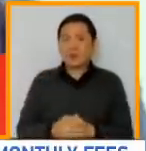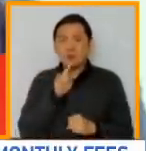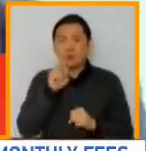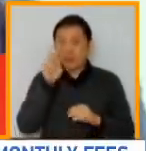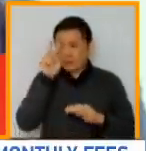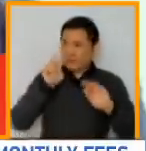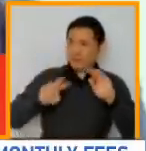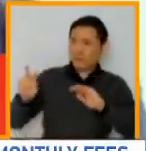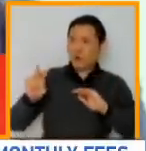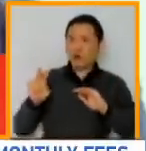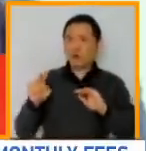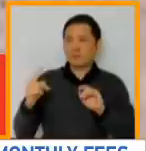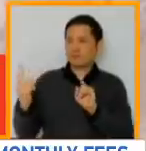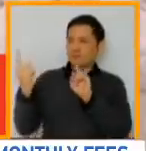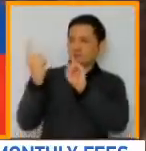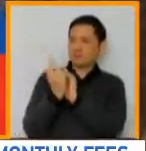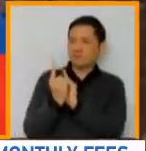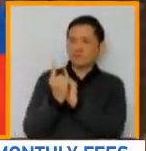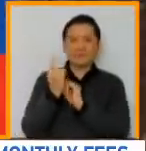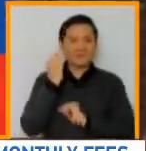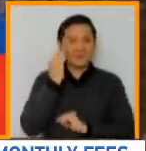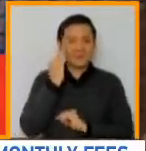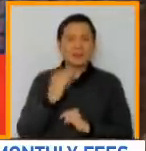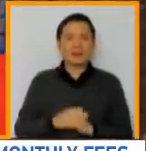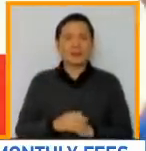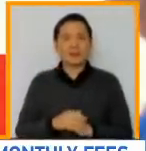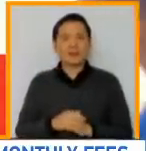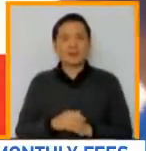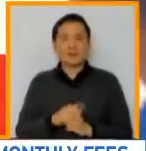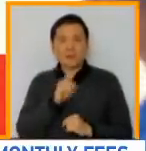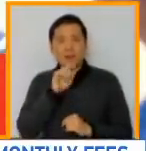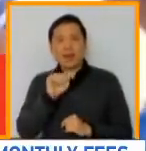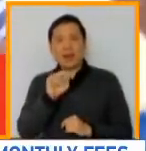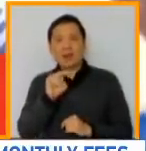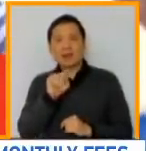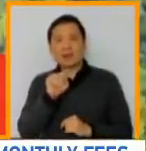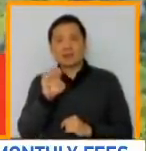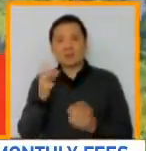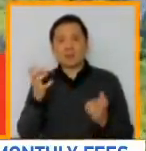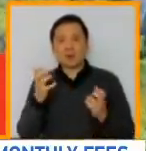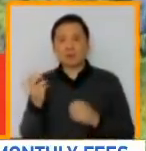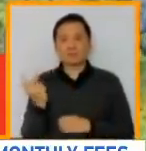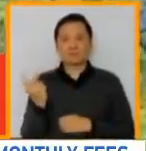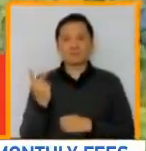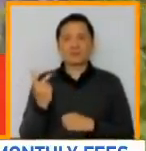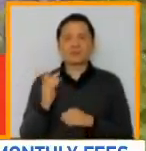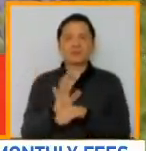niya makagawa kami ng pelikula eh. Thank you, John Lloyd, for being such a sport.